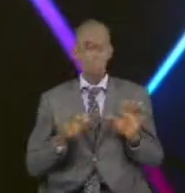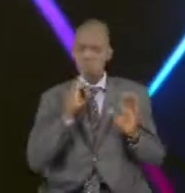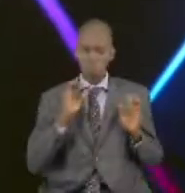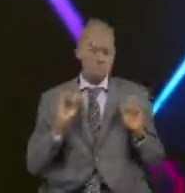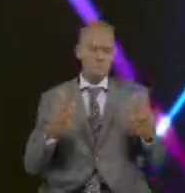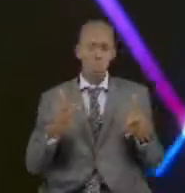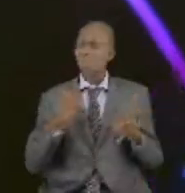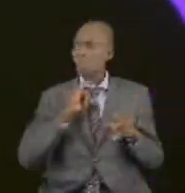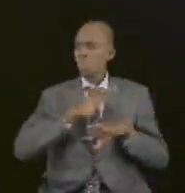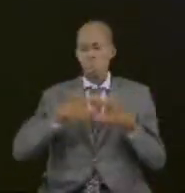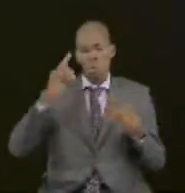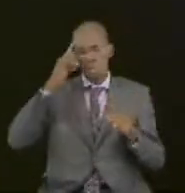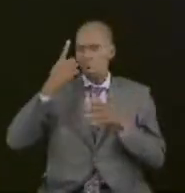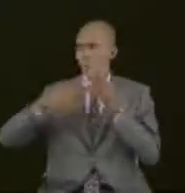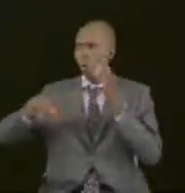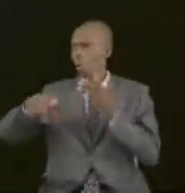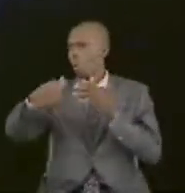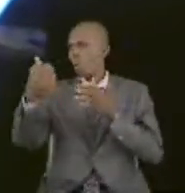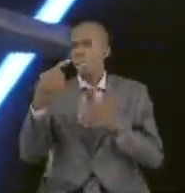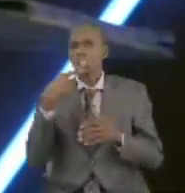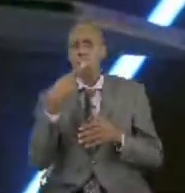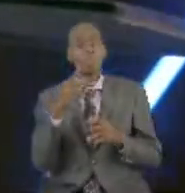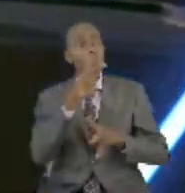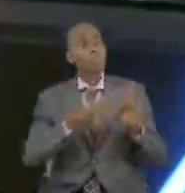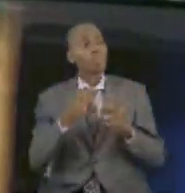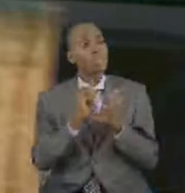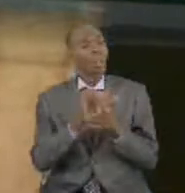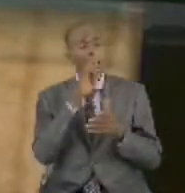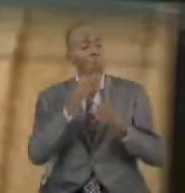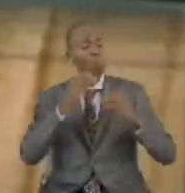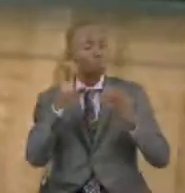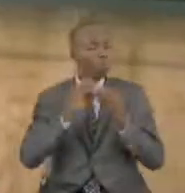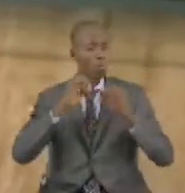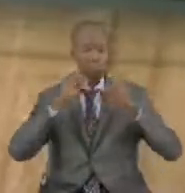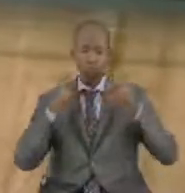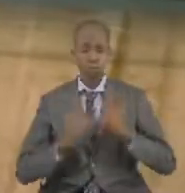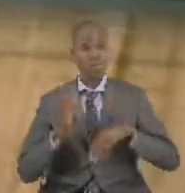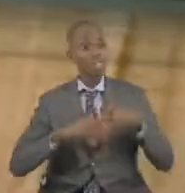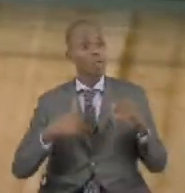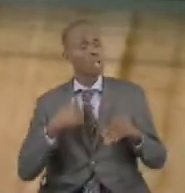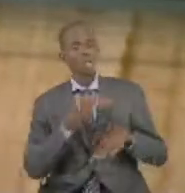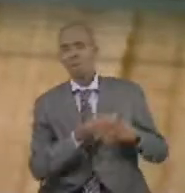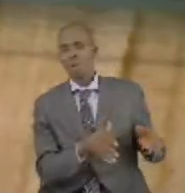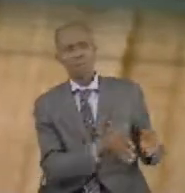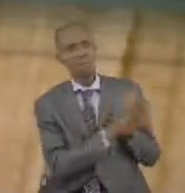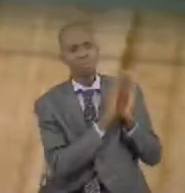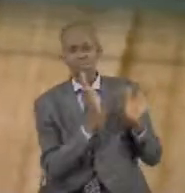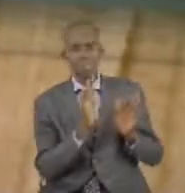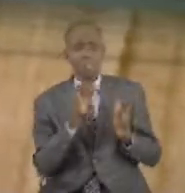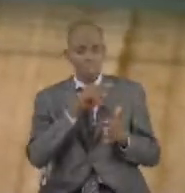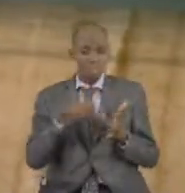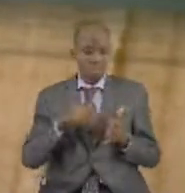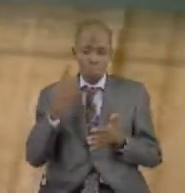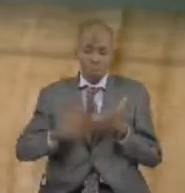que les autres pensent et le jeu trop peu j'ai même ce que mon divan c'est n'importe quoi je m'affiche de ceux qui pensent